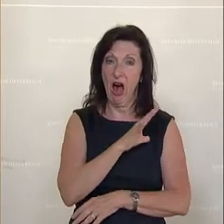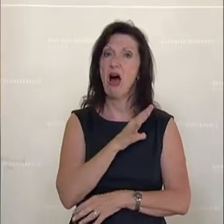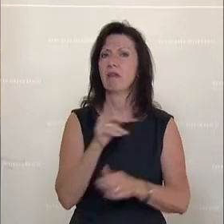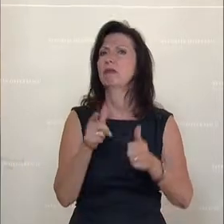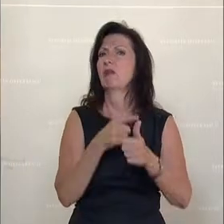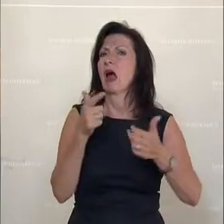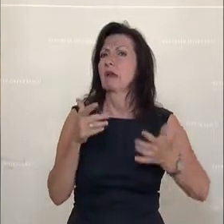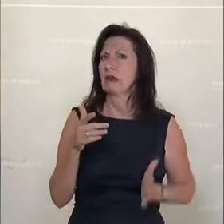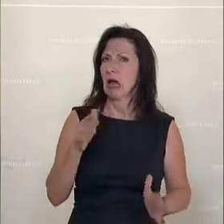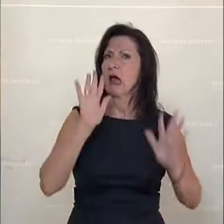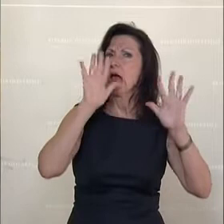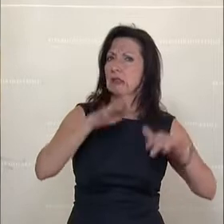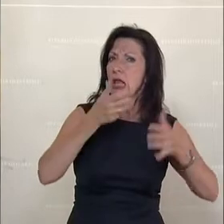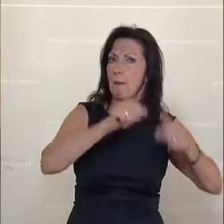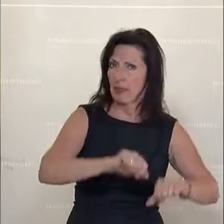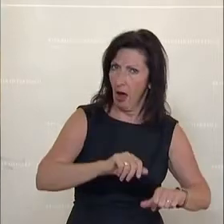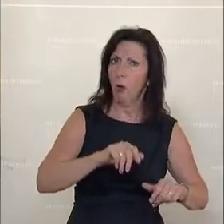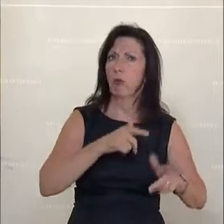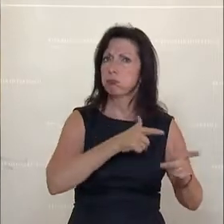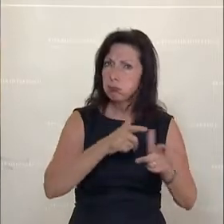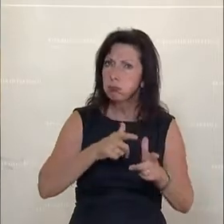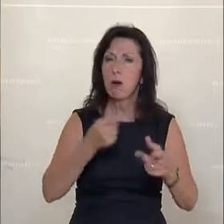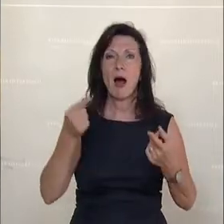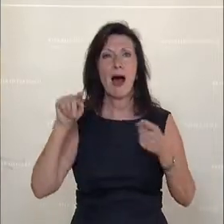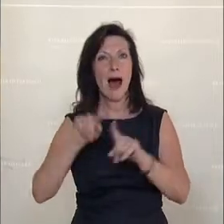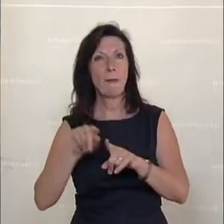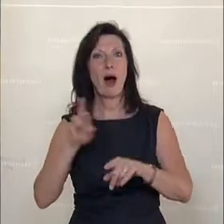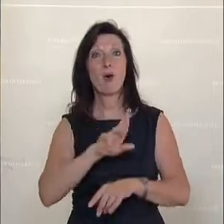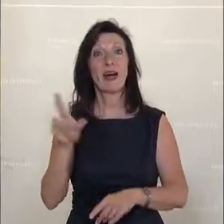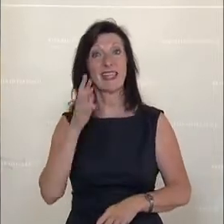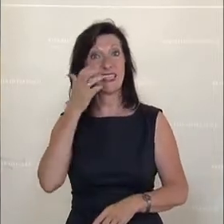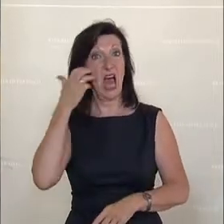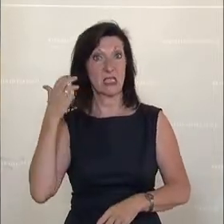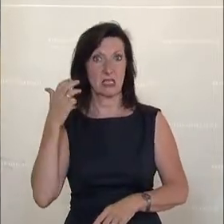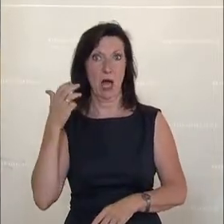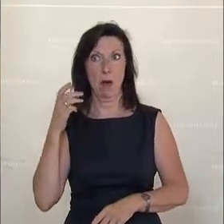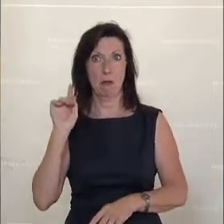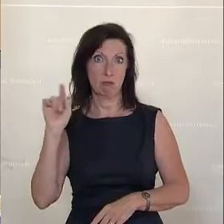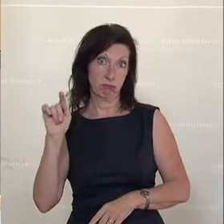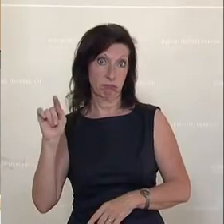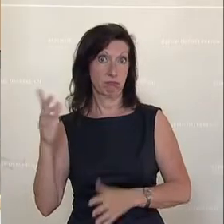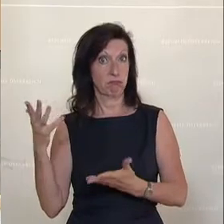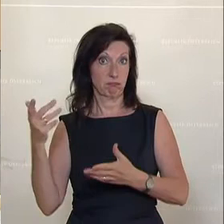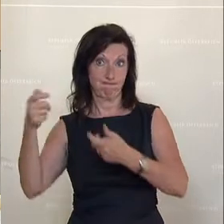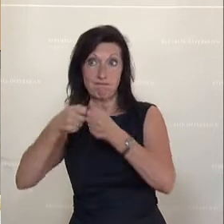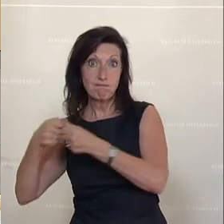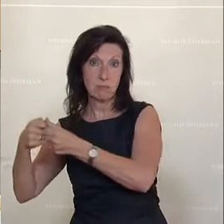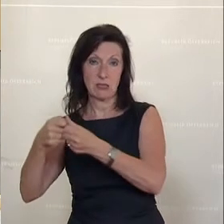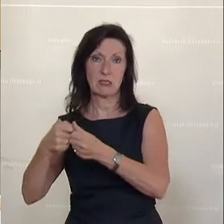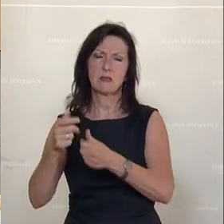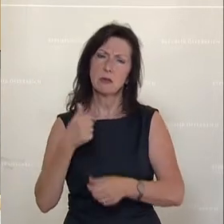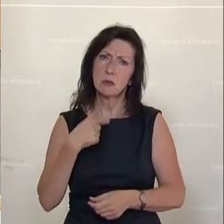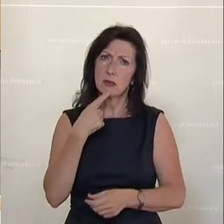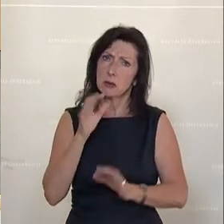terror haben sondern auch durch den organisierten rechtsextremismus und der innenminister ich halte das für gut und richtig